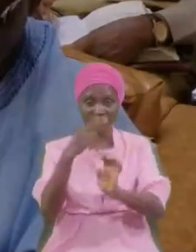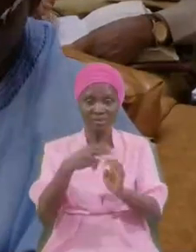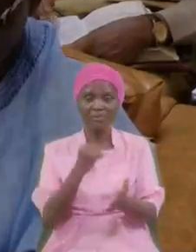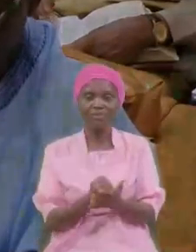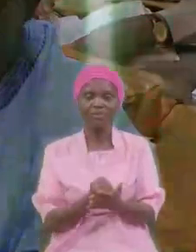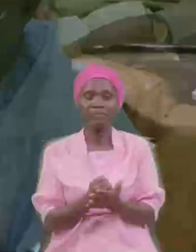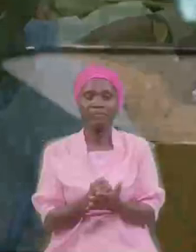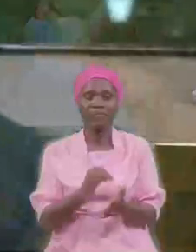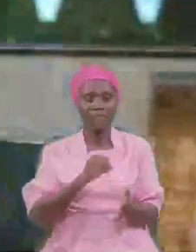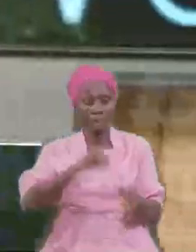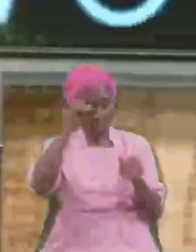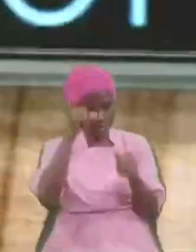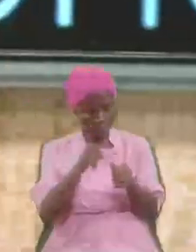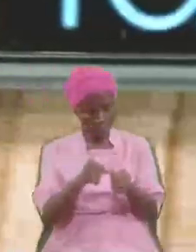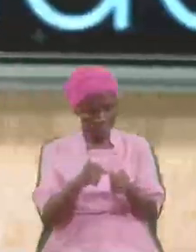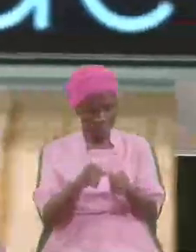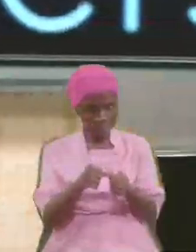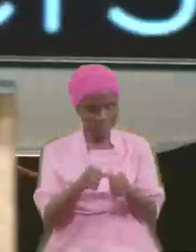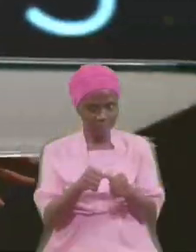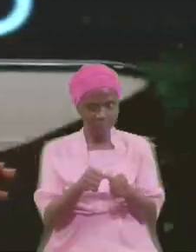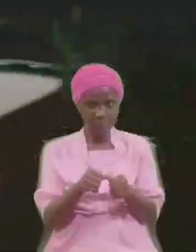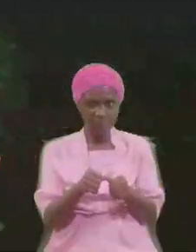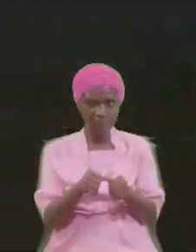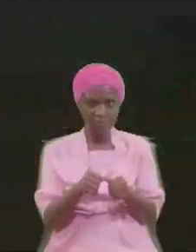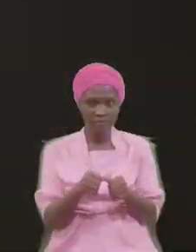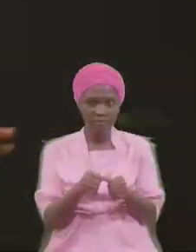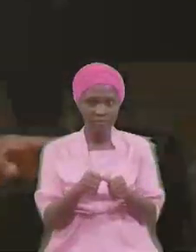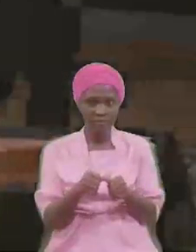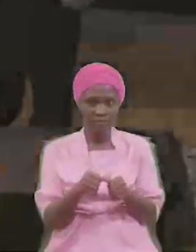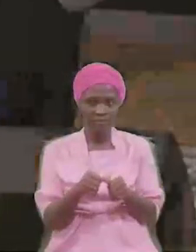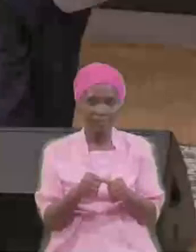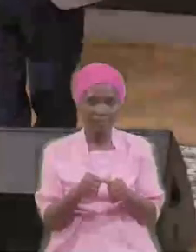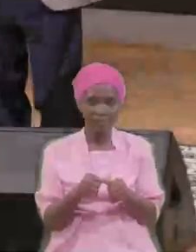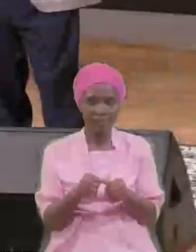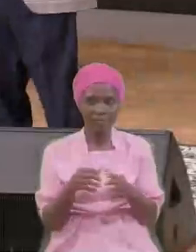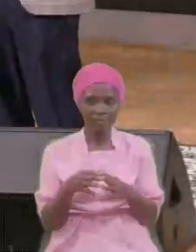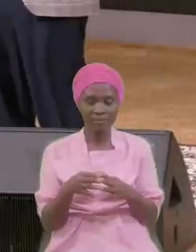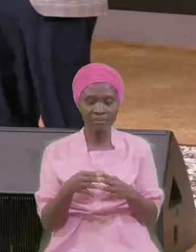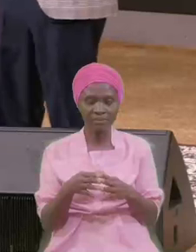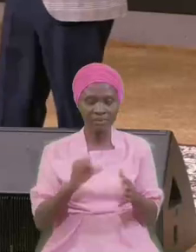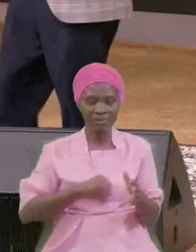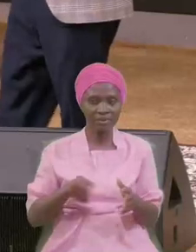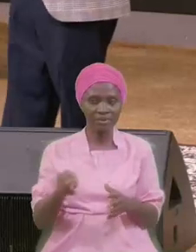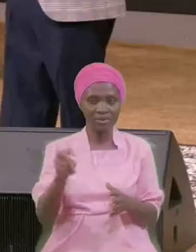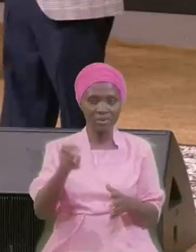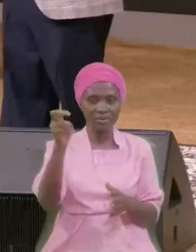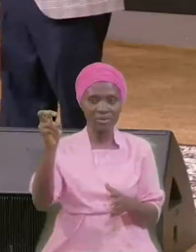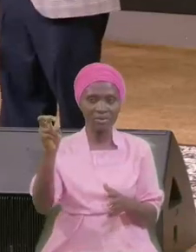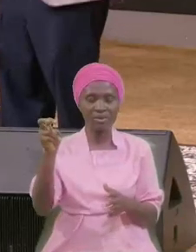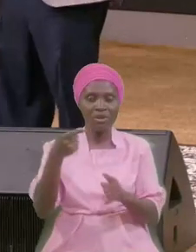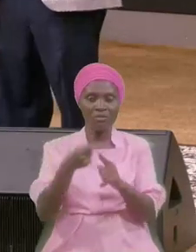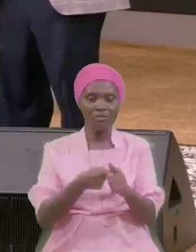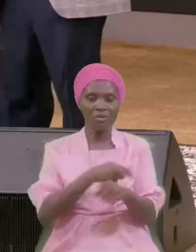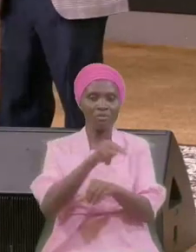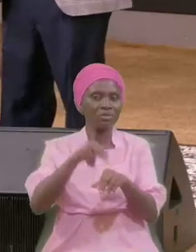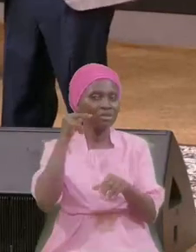Je me rappelle... Je voyageais du Nigeria, je crois que c'est aux